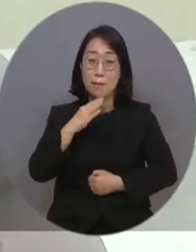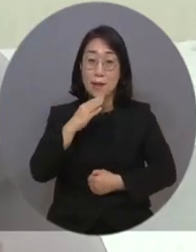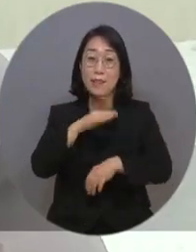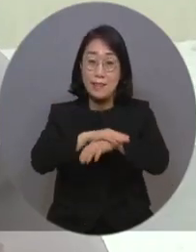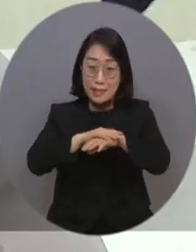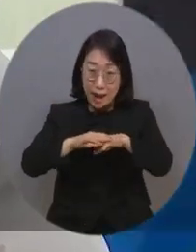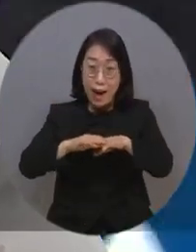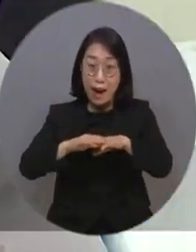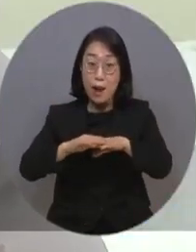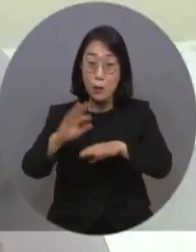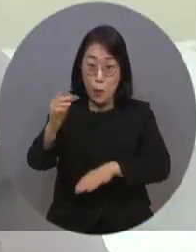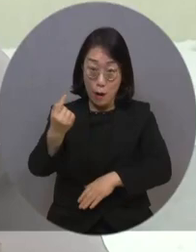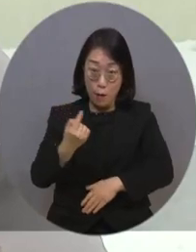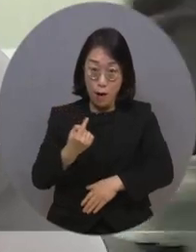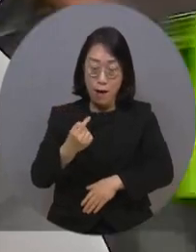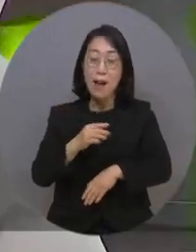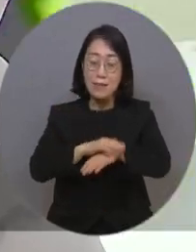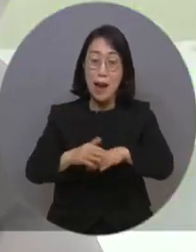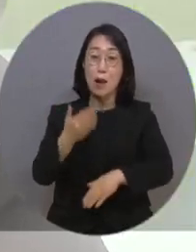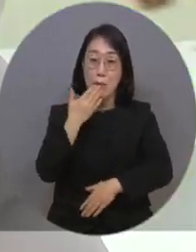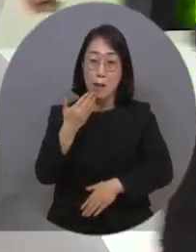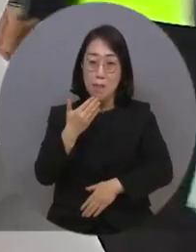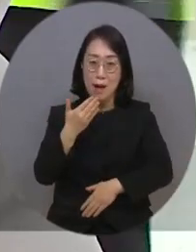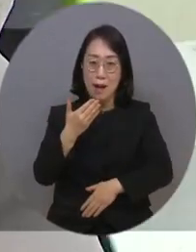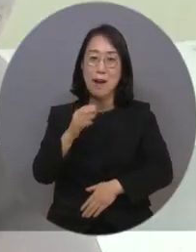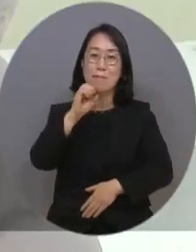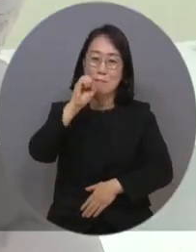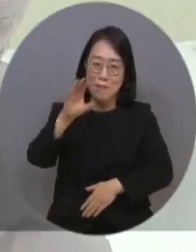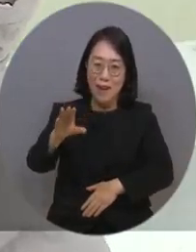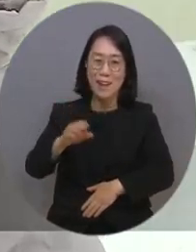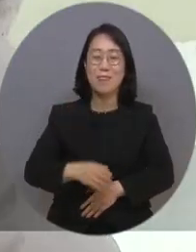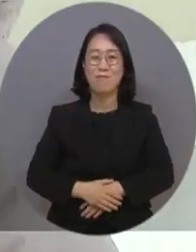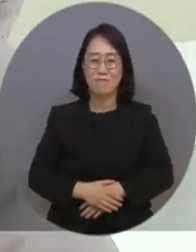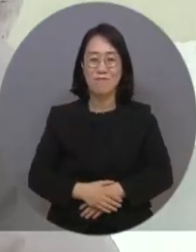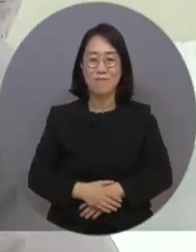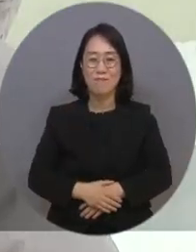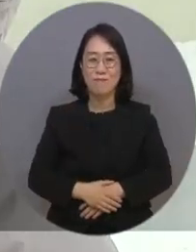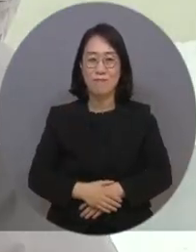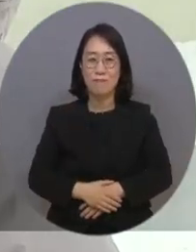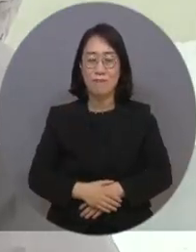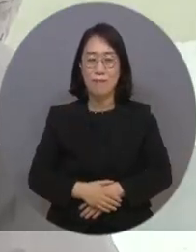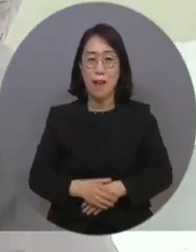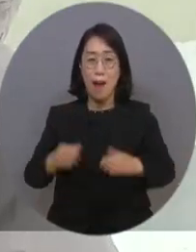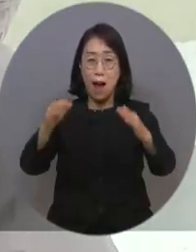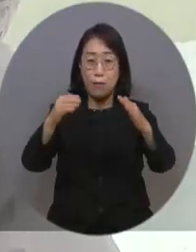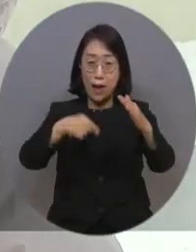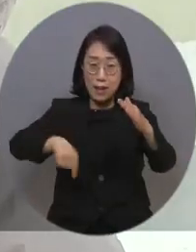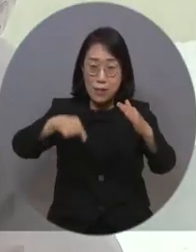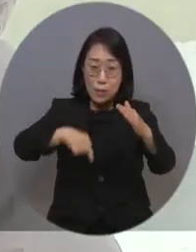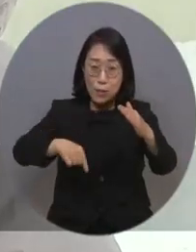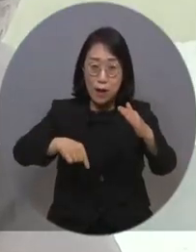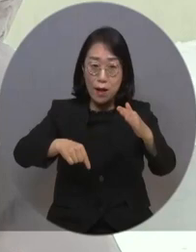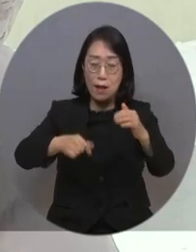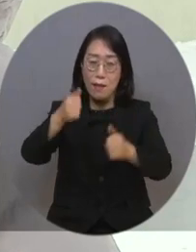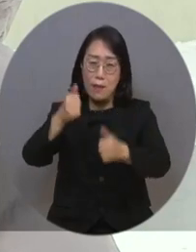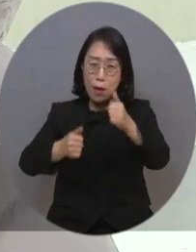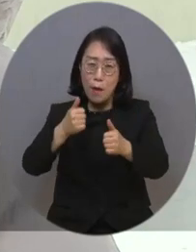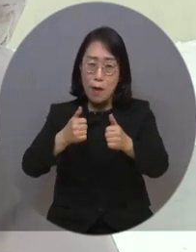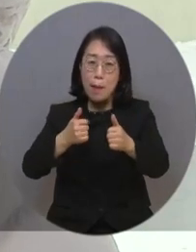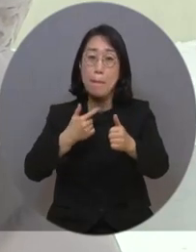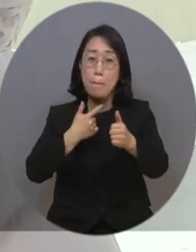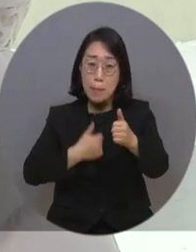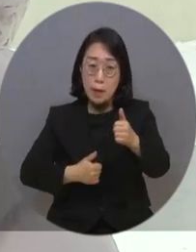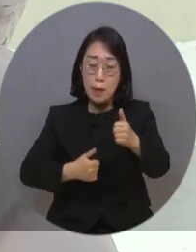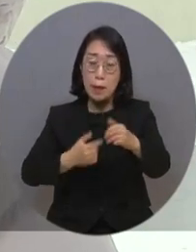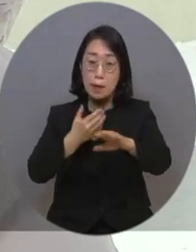건강하게 뛰고 오라는데 저는 잘할 거라고 그렇게 얘기했어 국내에서만 대회를 하다가